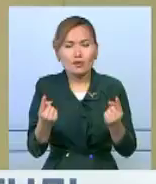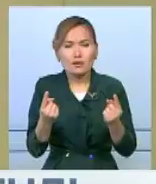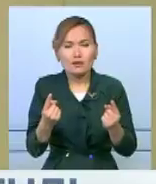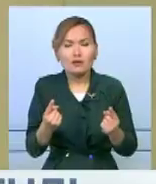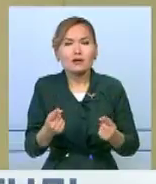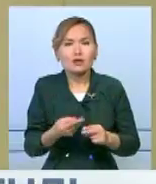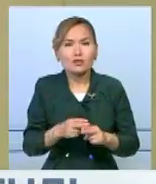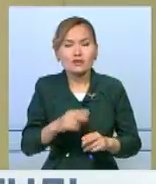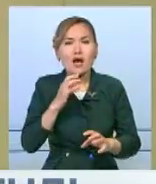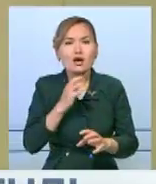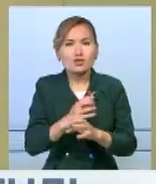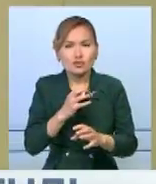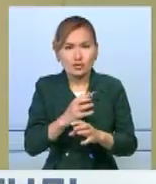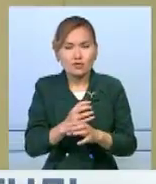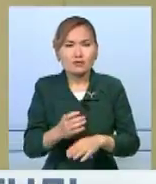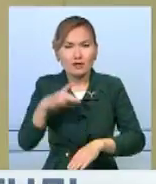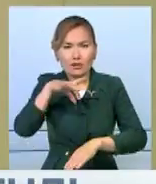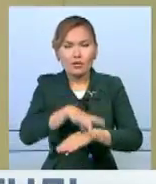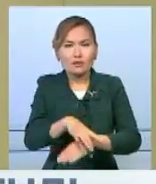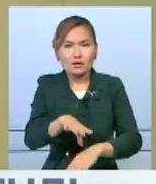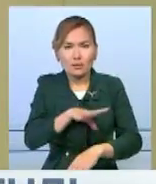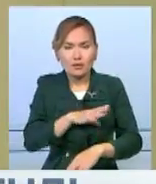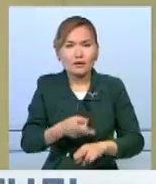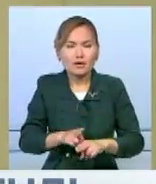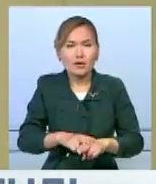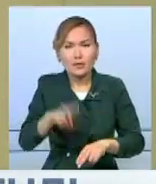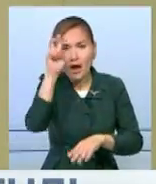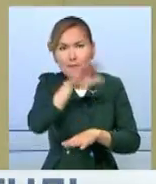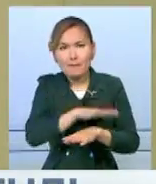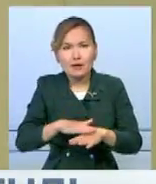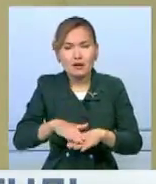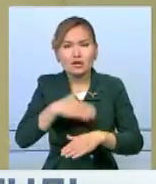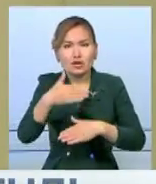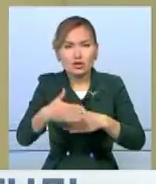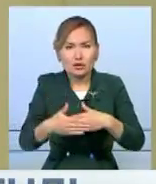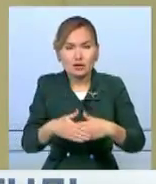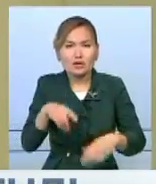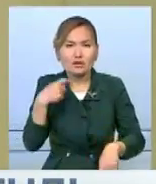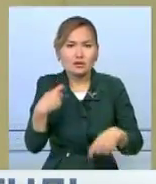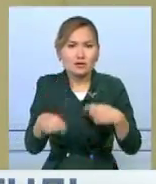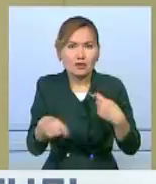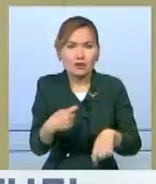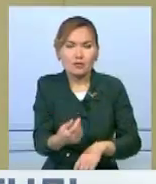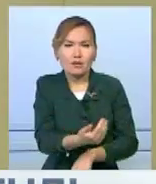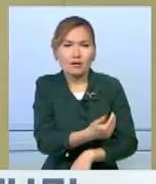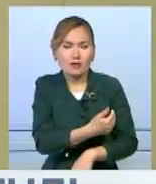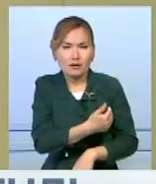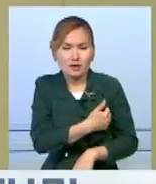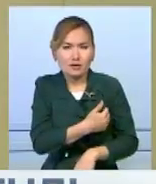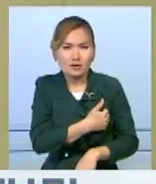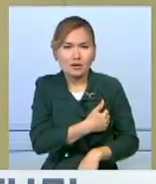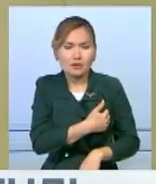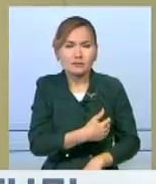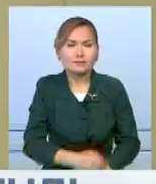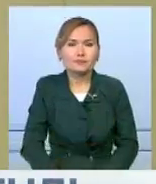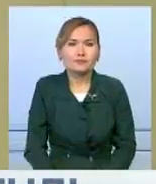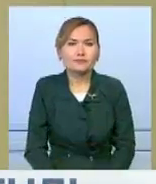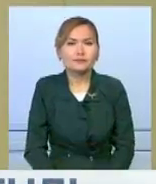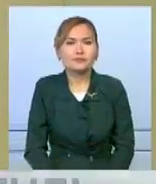Сондықтан қаскүнемде жасырын тауардың бір бөлігін таяудағы мемлекеттерге жеткізуге де дәмелі болған деген болжамды жоққа шығара алмаймыз.